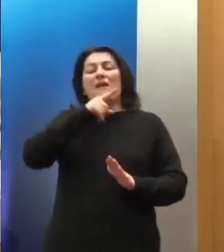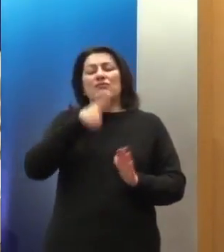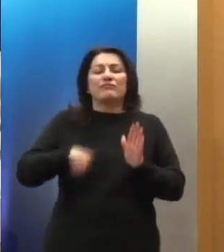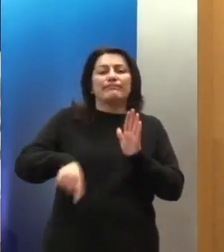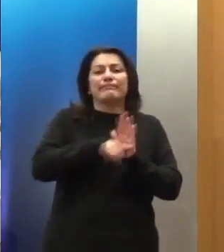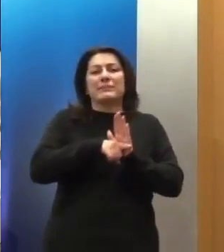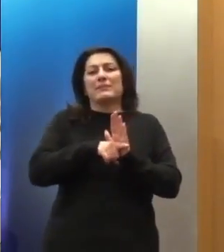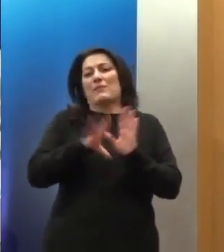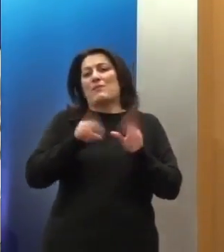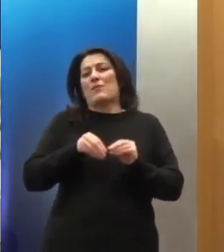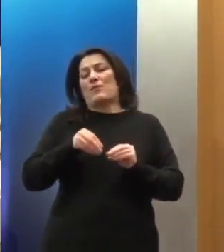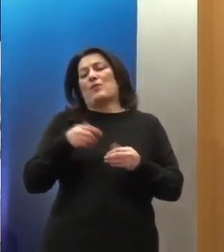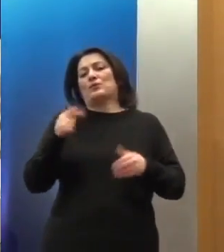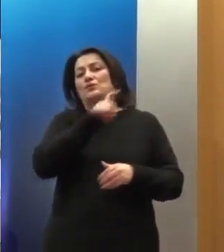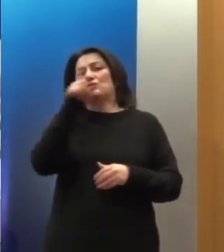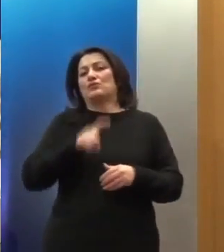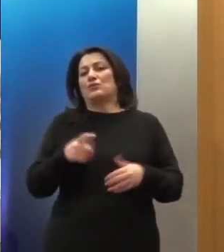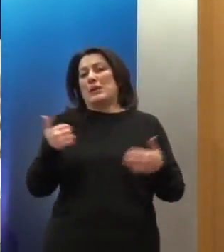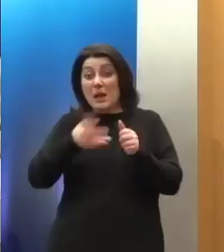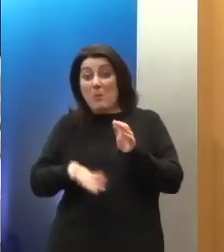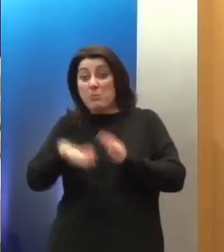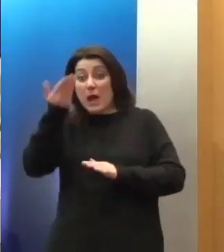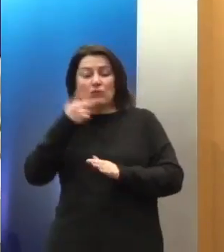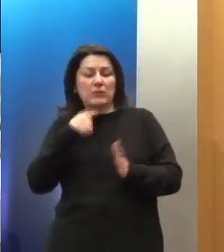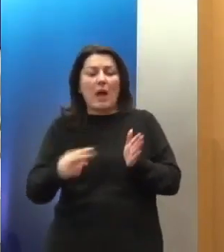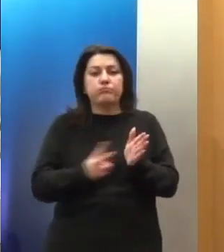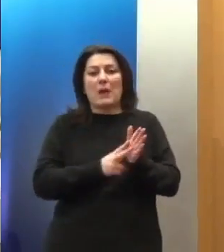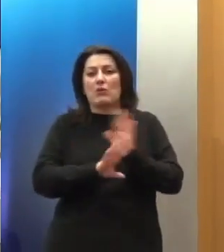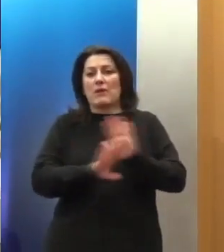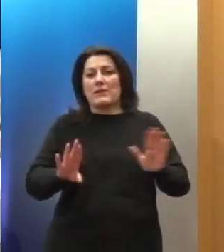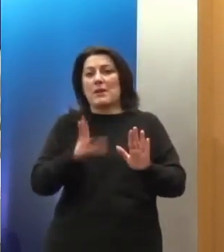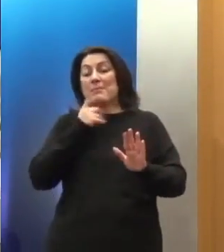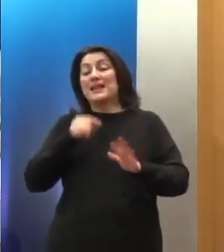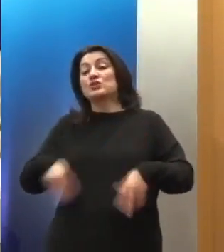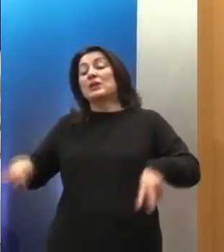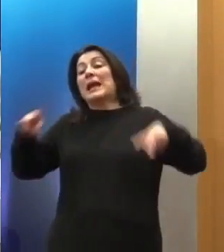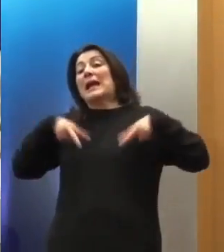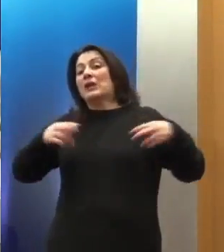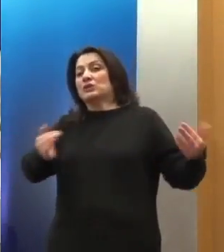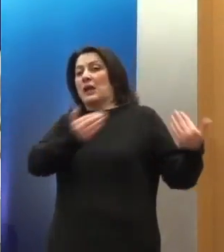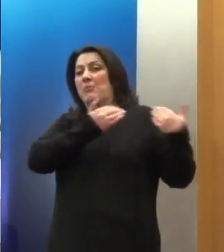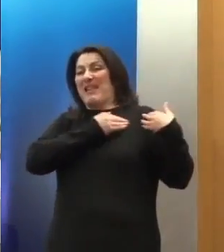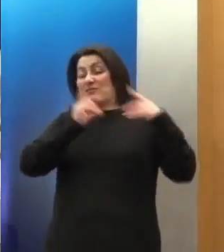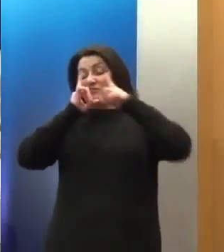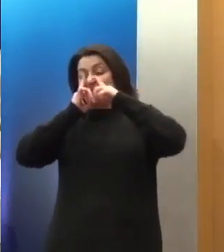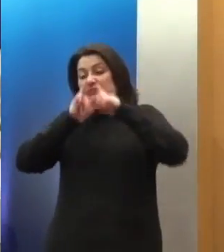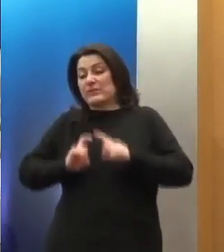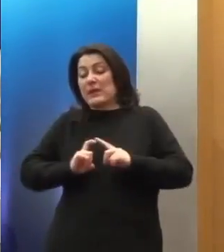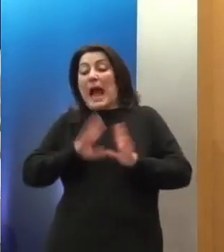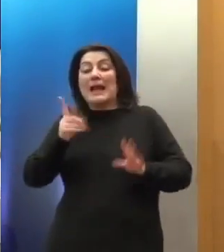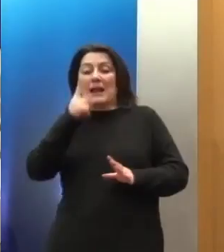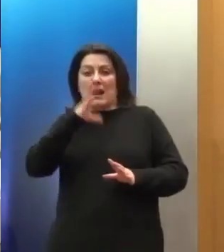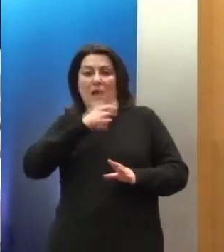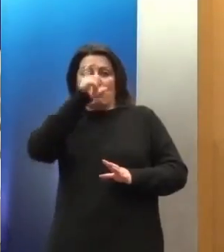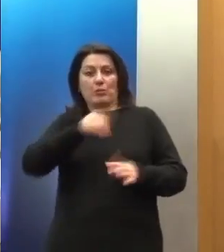των νέων ανθρώπων, για όλο τους τον αναλαμβάνει την υποχρέωση πάνω στους 3 μήνες, αν δεν έχει βρει